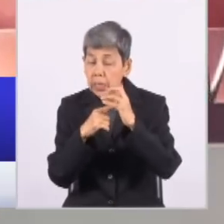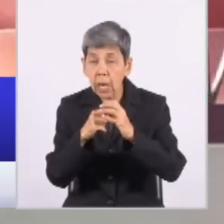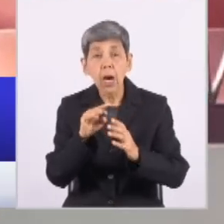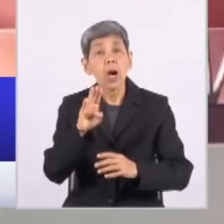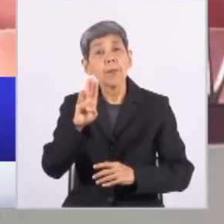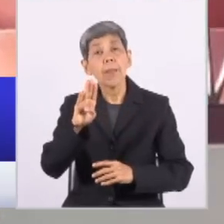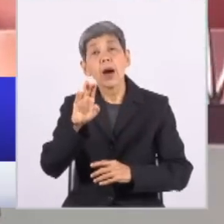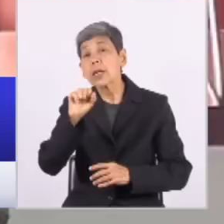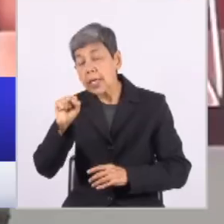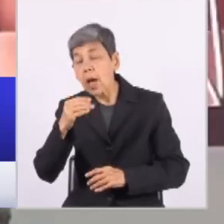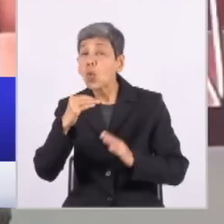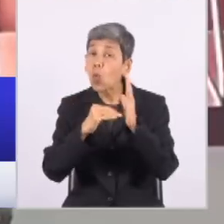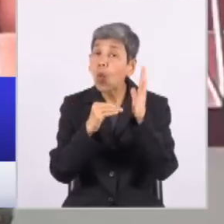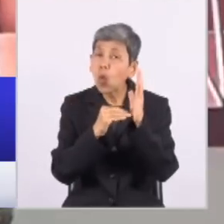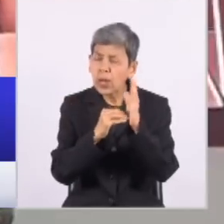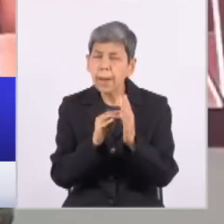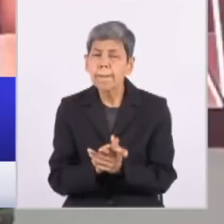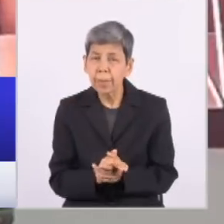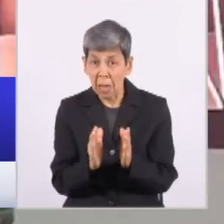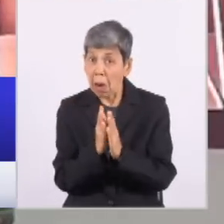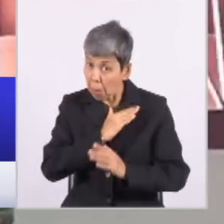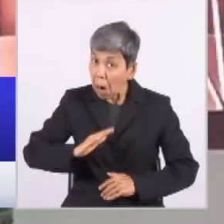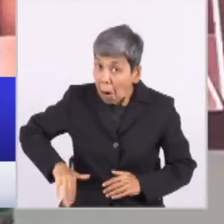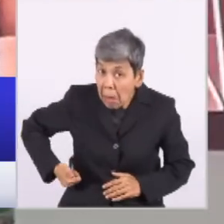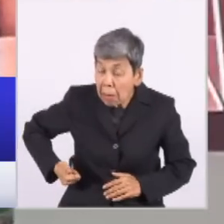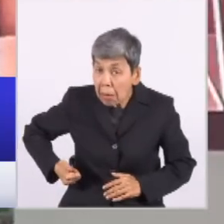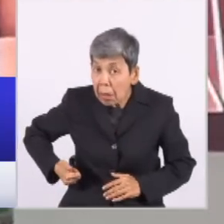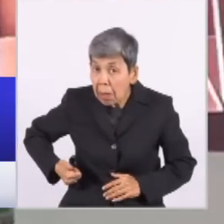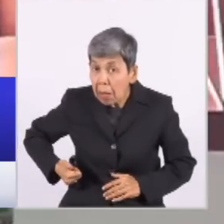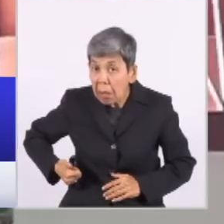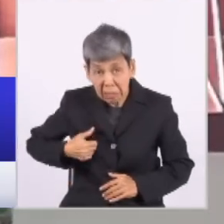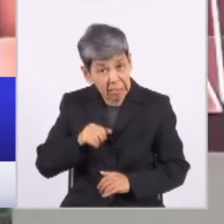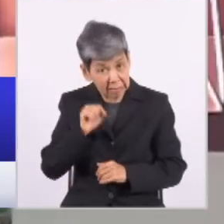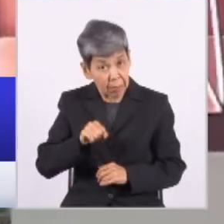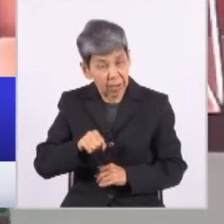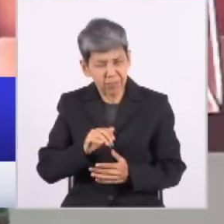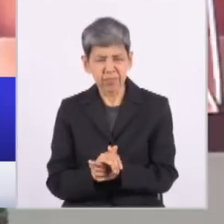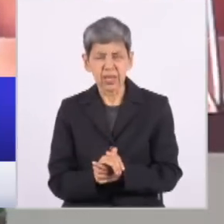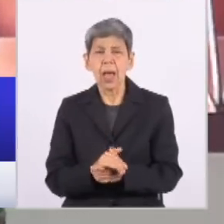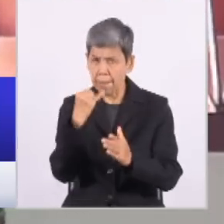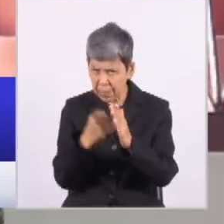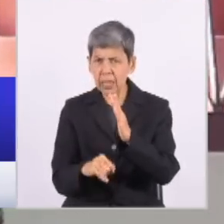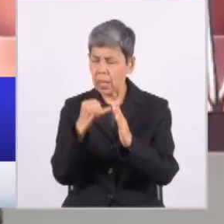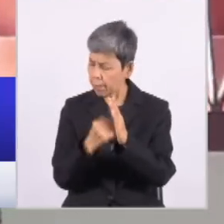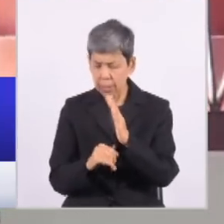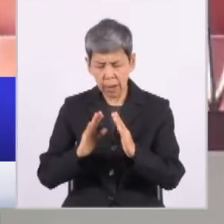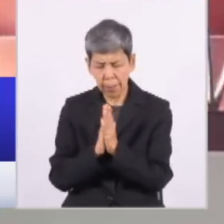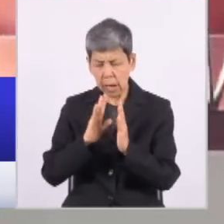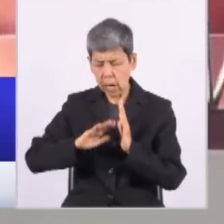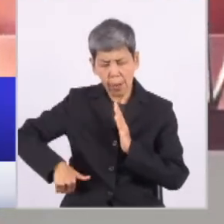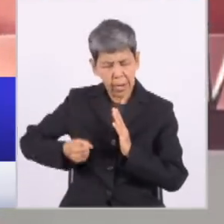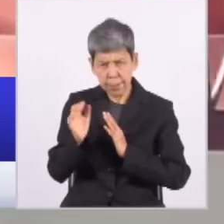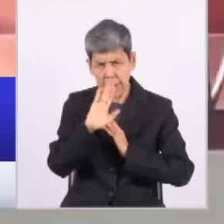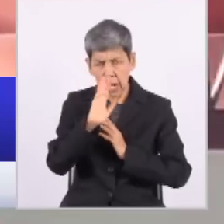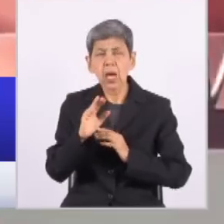กรุงเทพฯนะครับมาบิณฑบาตแบบเนี้ยผิดไหมครับอ๋อก็ผิดนะเพราะจริงๆแล้วพระเขม่นจริงๆแล้ว